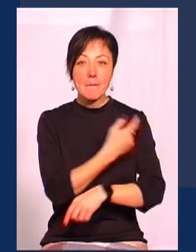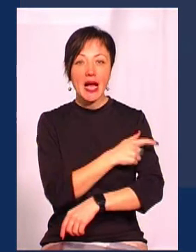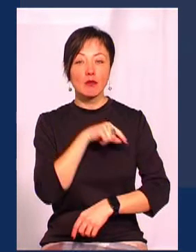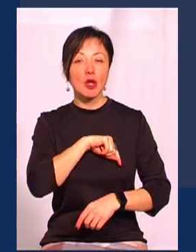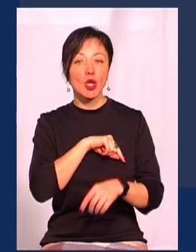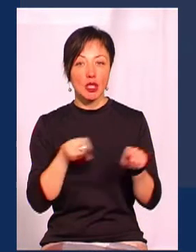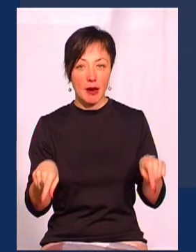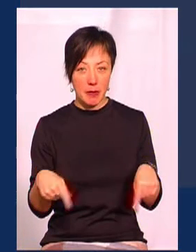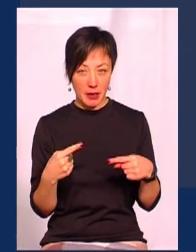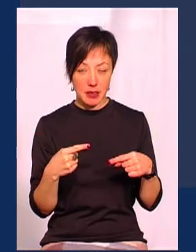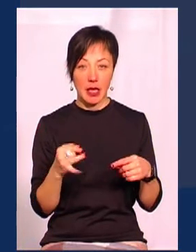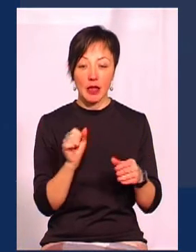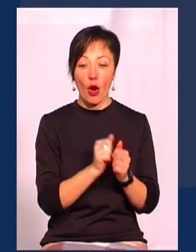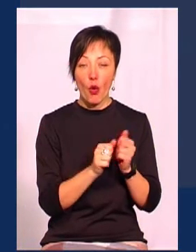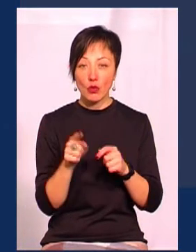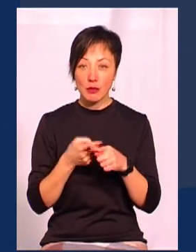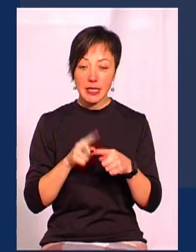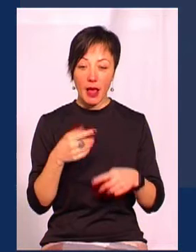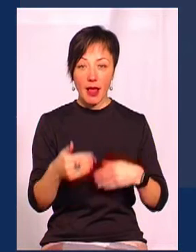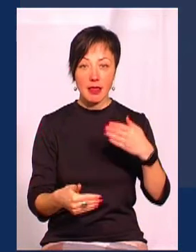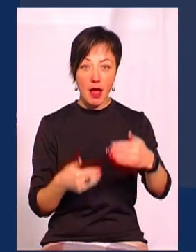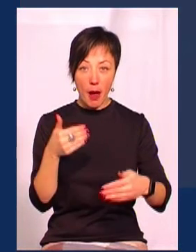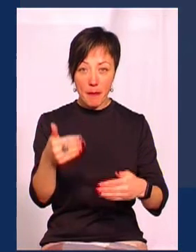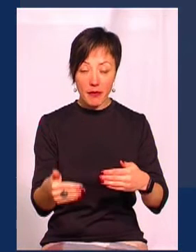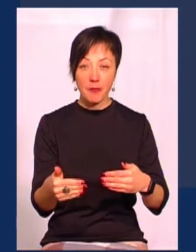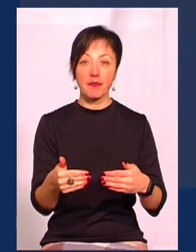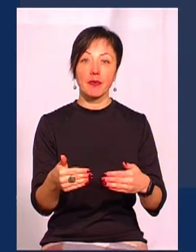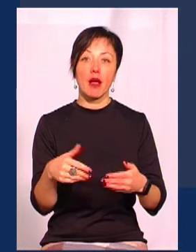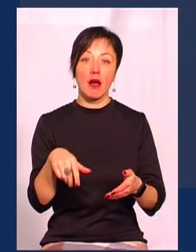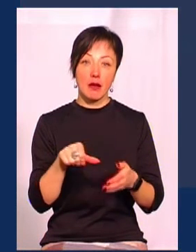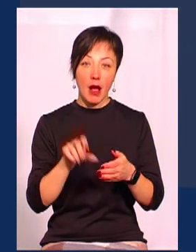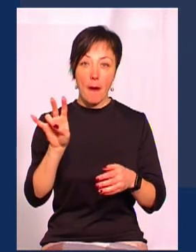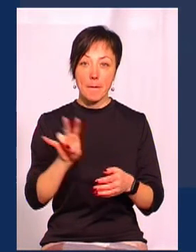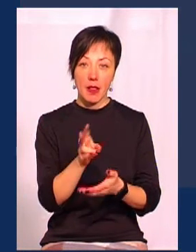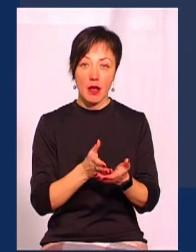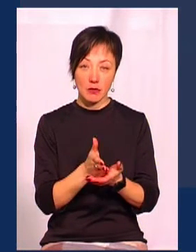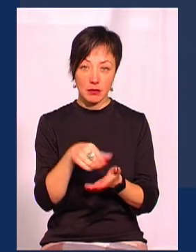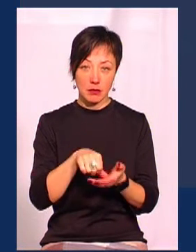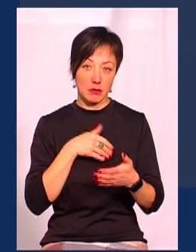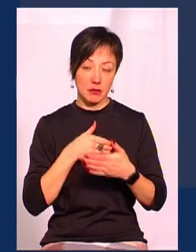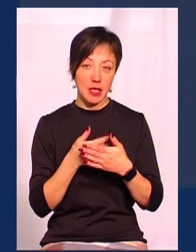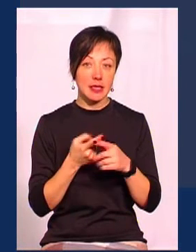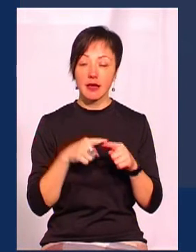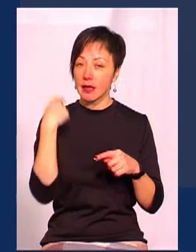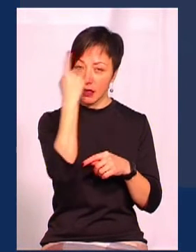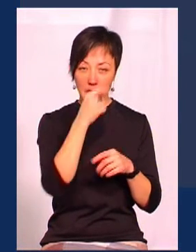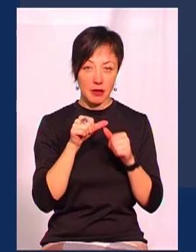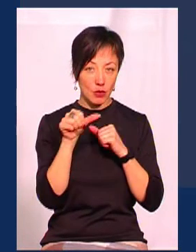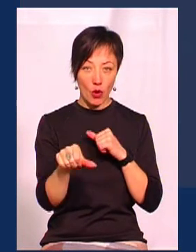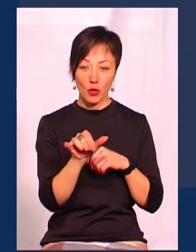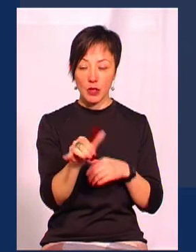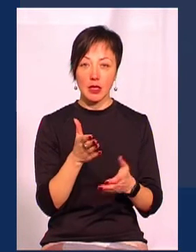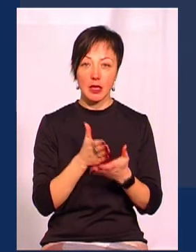медико-психологічній реабілітації. І на кожному з цих етапів капелани якраз приймають активну участь. Це все індивідуально, тому що у одних